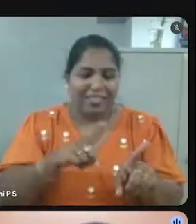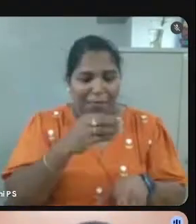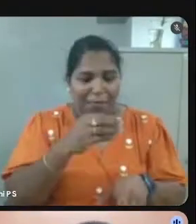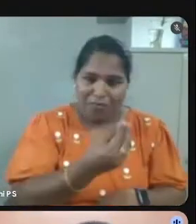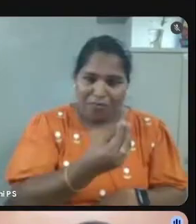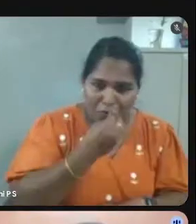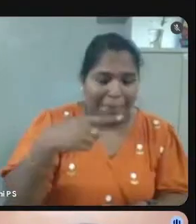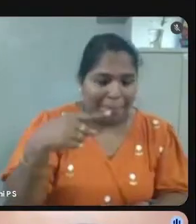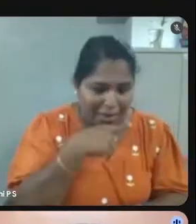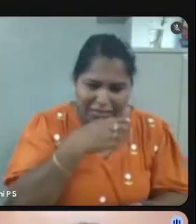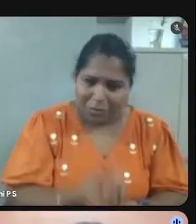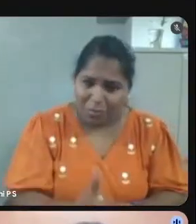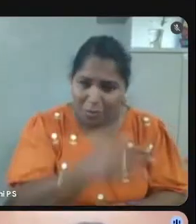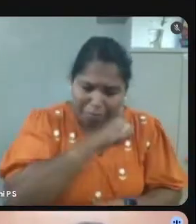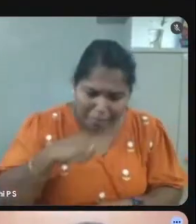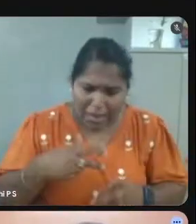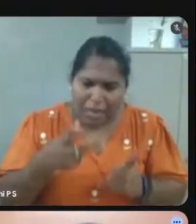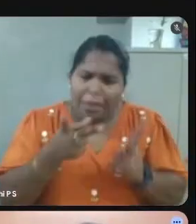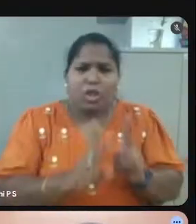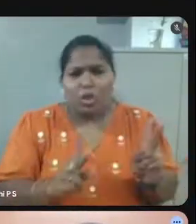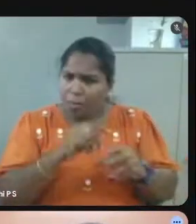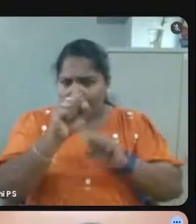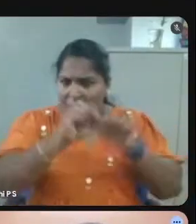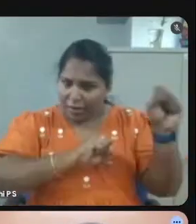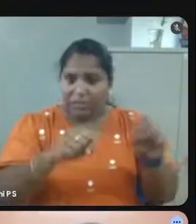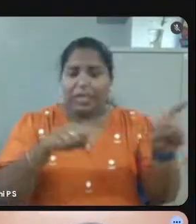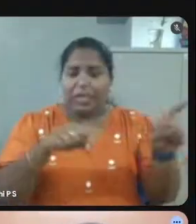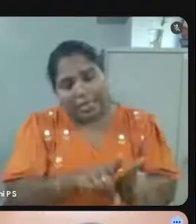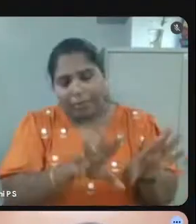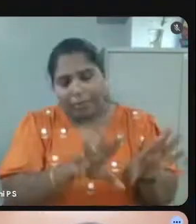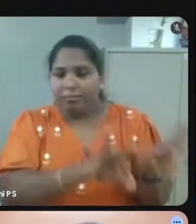പോലുള്ള നോർമൽ ആക്ടിവിറ്റി ആണ്. അതിലൊന്നും പ്രശ്നം വരുന്നില്ലല്ലോ.